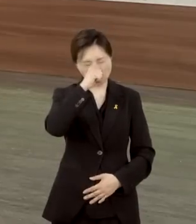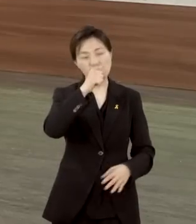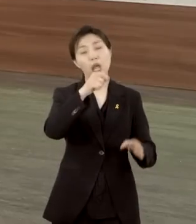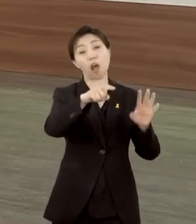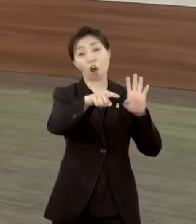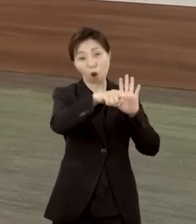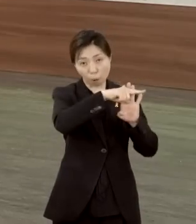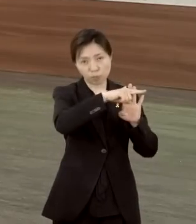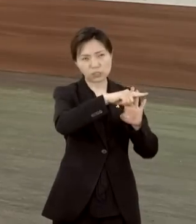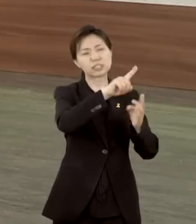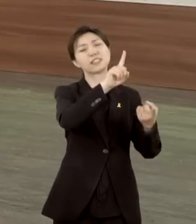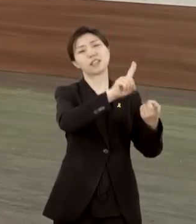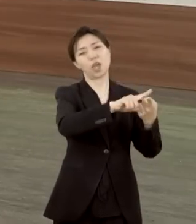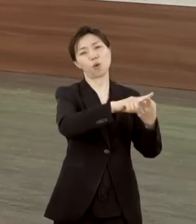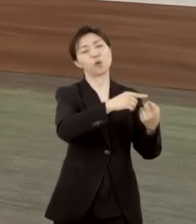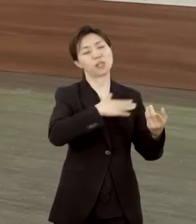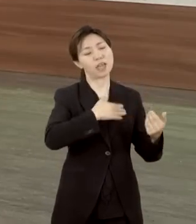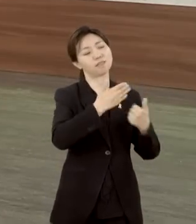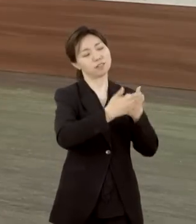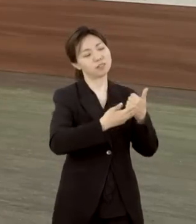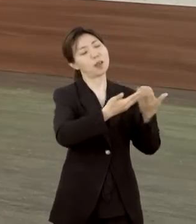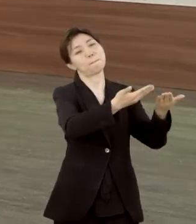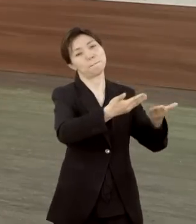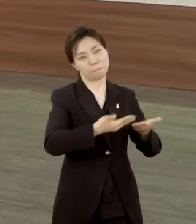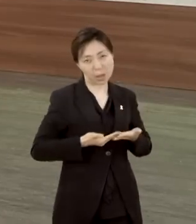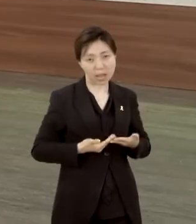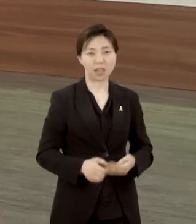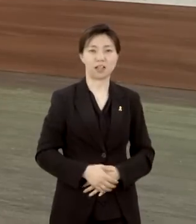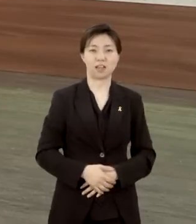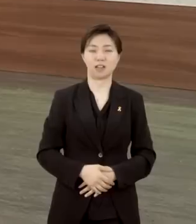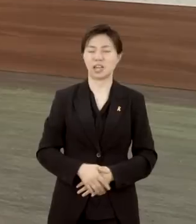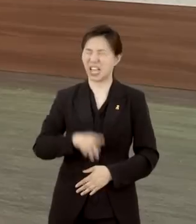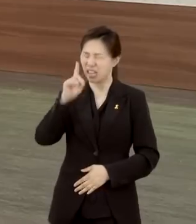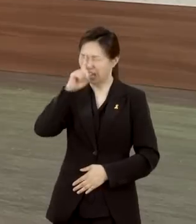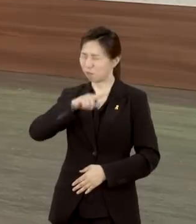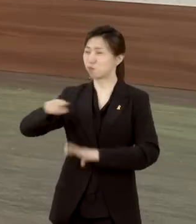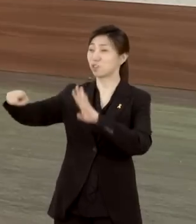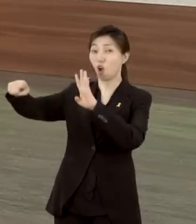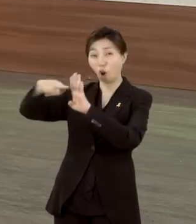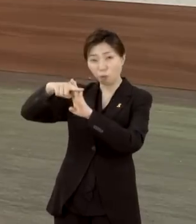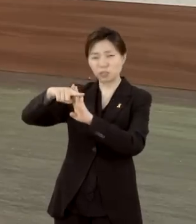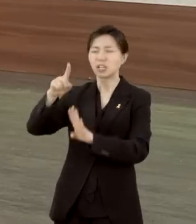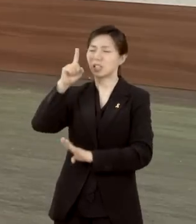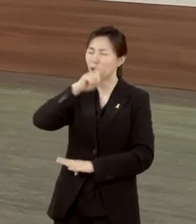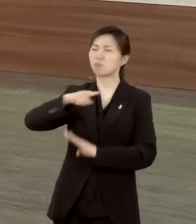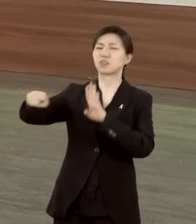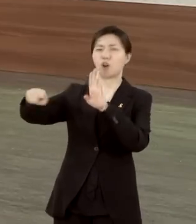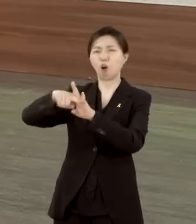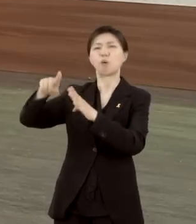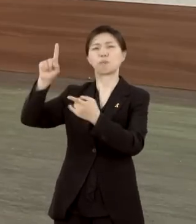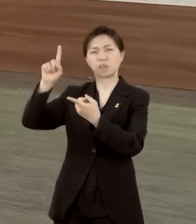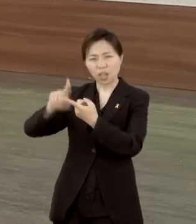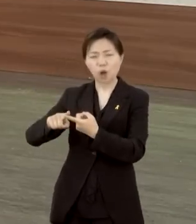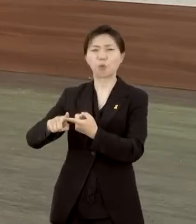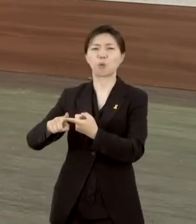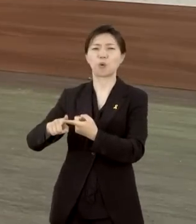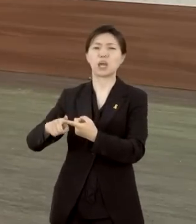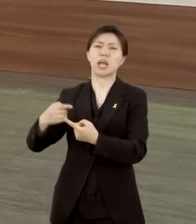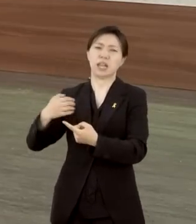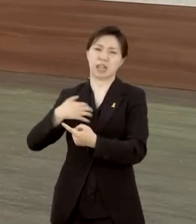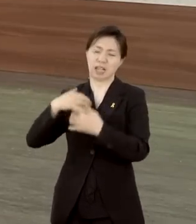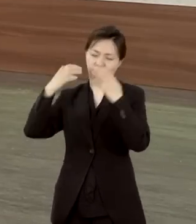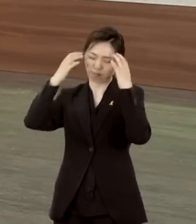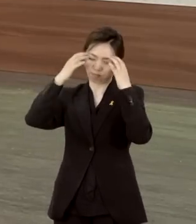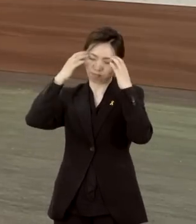좋은 업은 좋은 업대로 내가 받는 거구나 나쁜 업은 나쁜 업대로 내가 받는